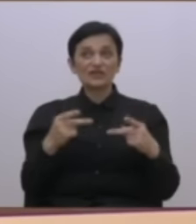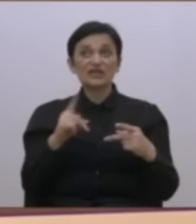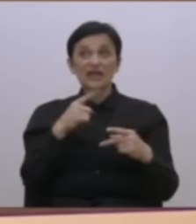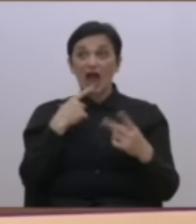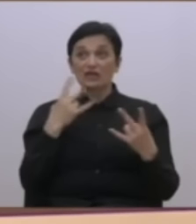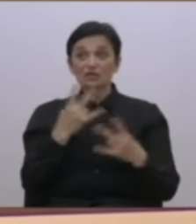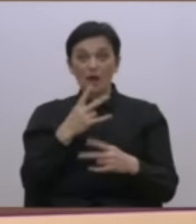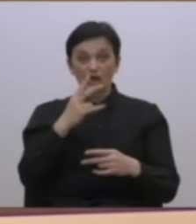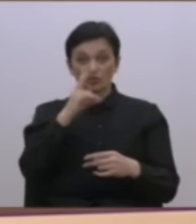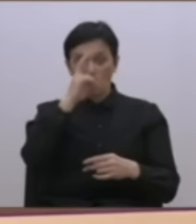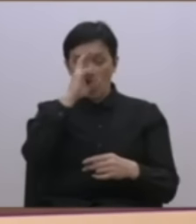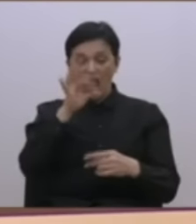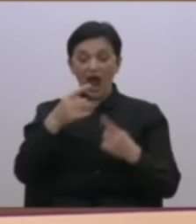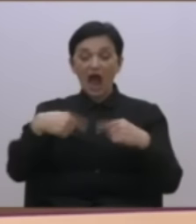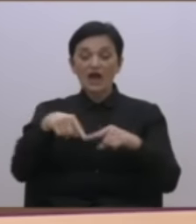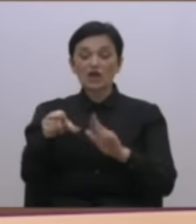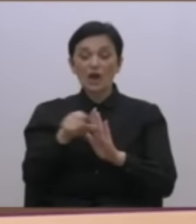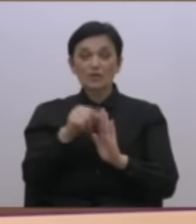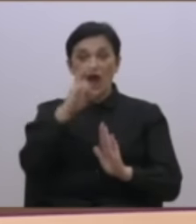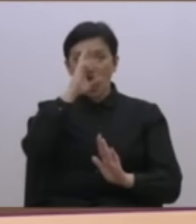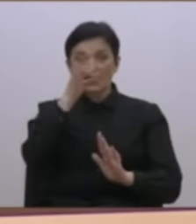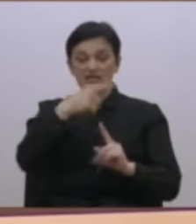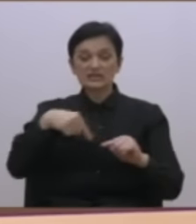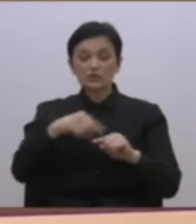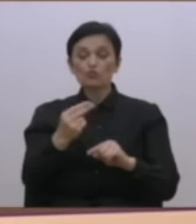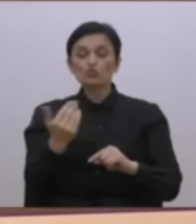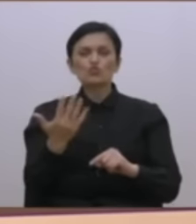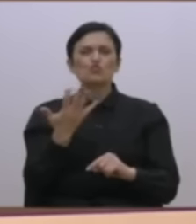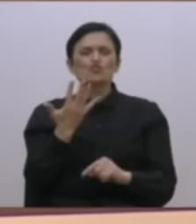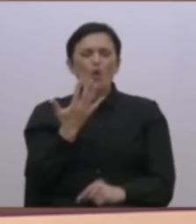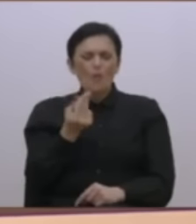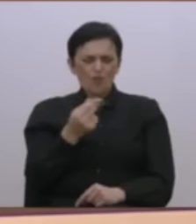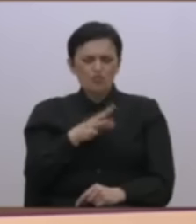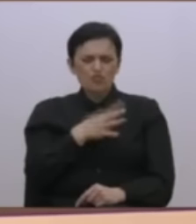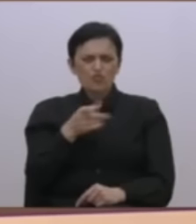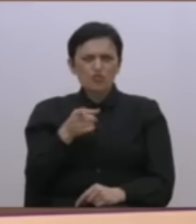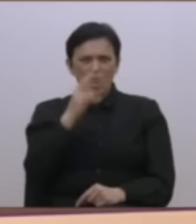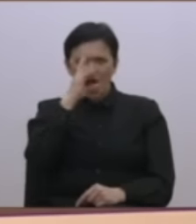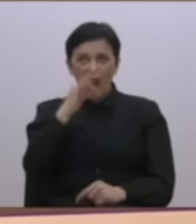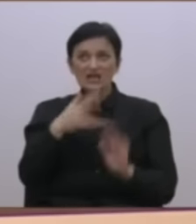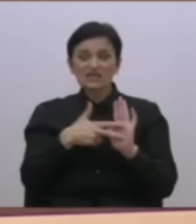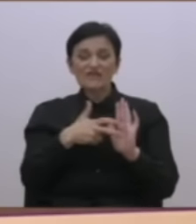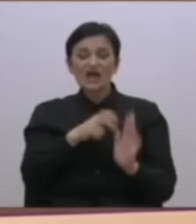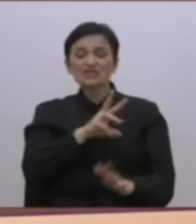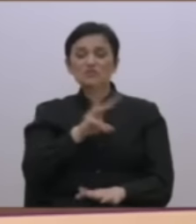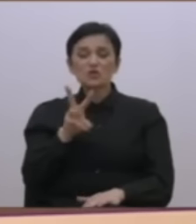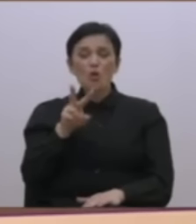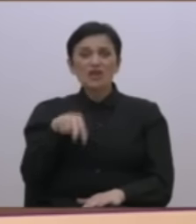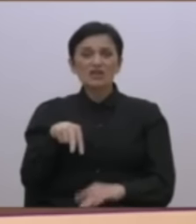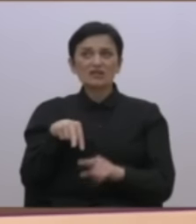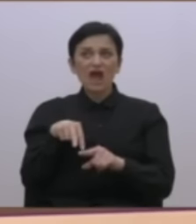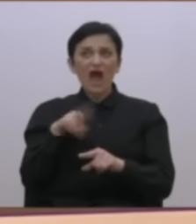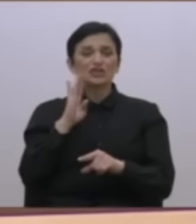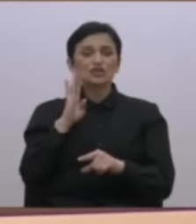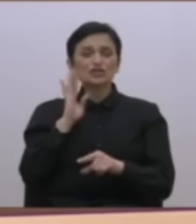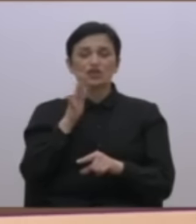unda NGO-ebtan ertat, NGO-ebis pulit, romeli puli konda NGO-ebs kera 800 milioni lari iqo,